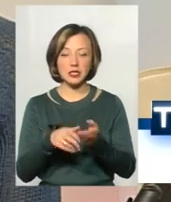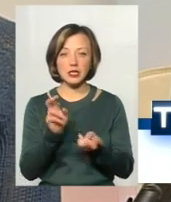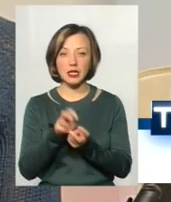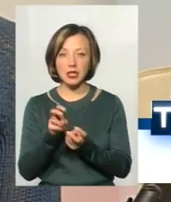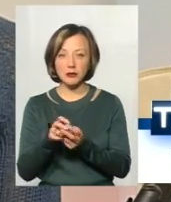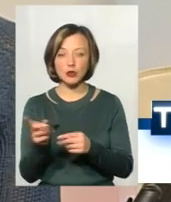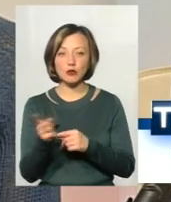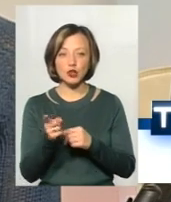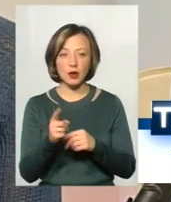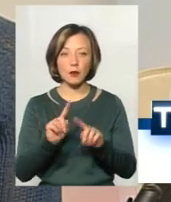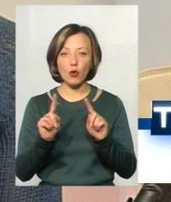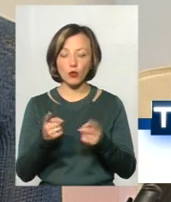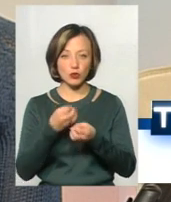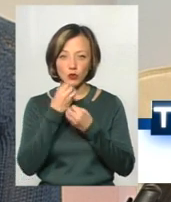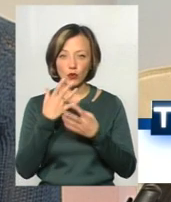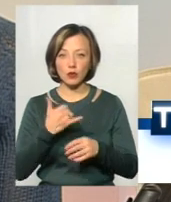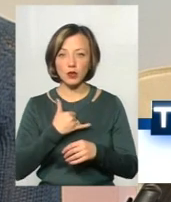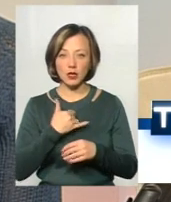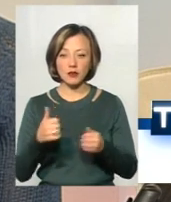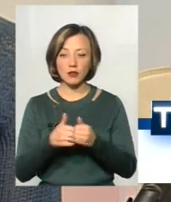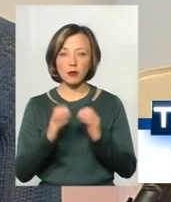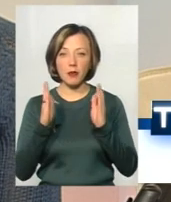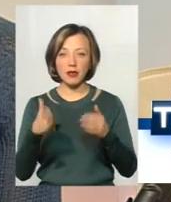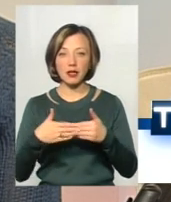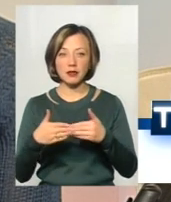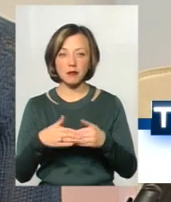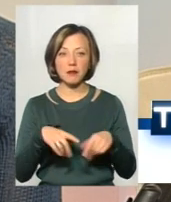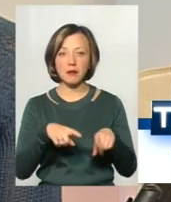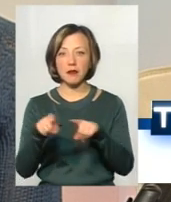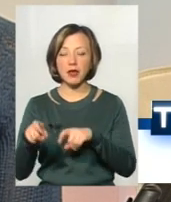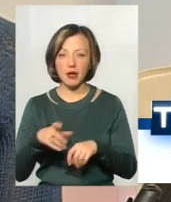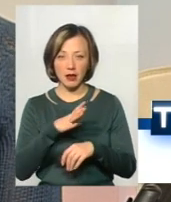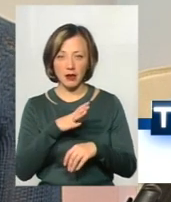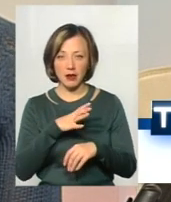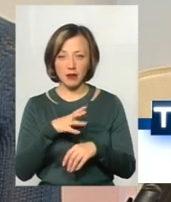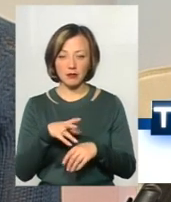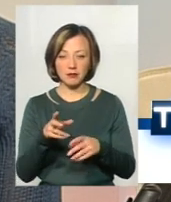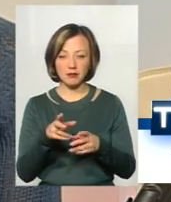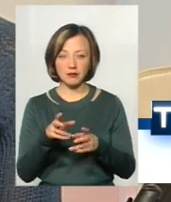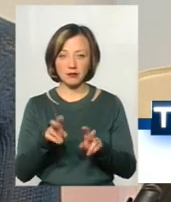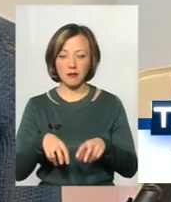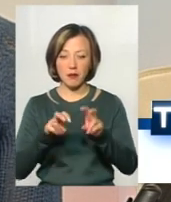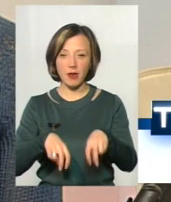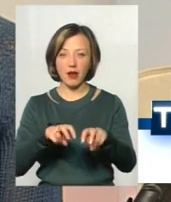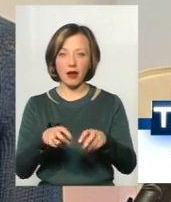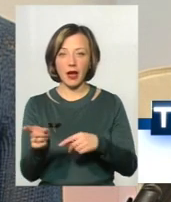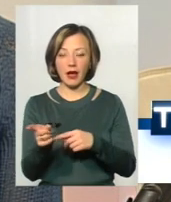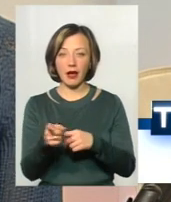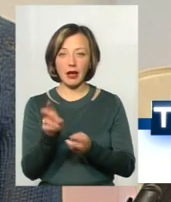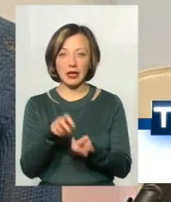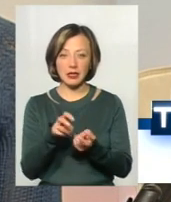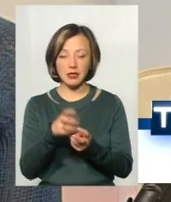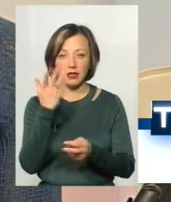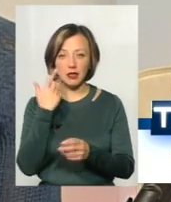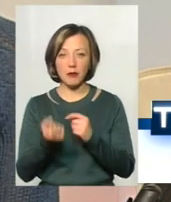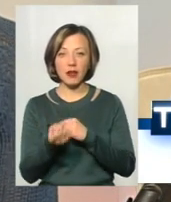с мышами. Это очень здорово. У нас возле подъезда прямо бегали по асфальту крысы. И когда у нас